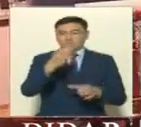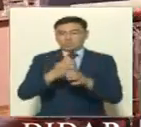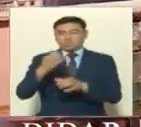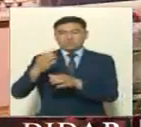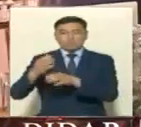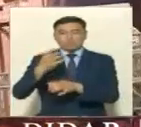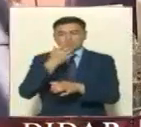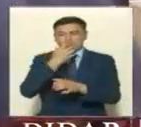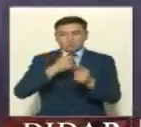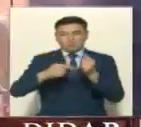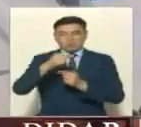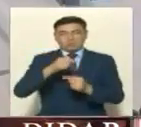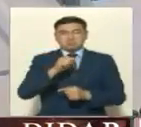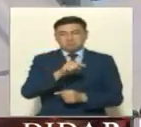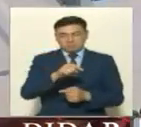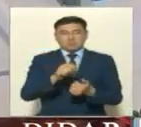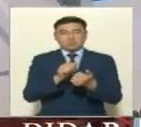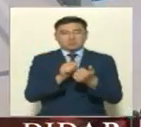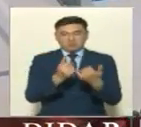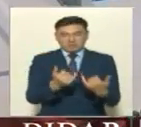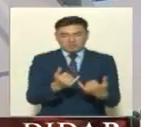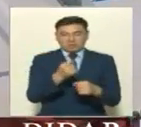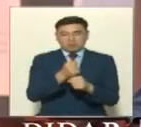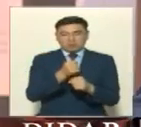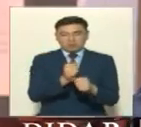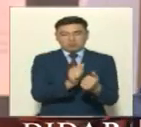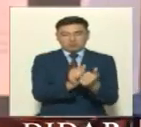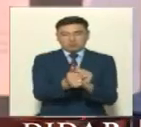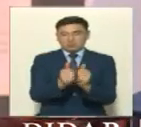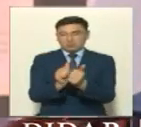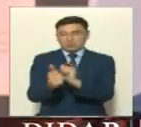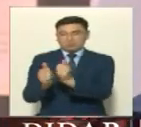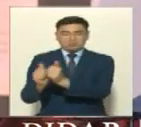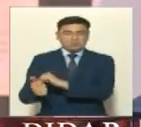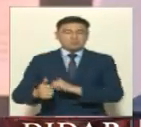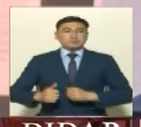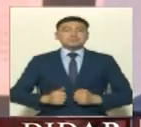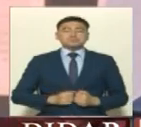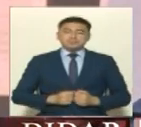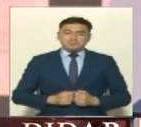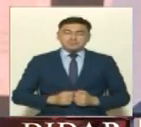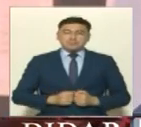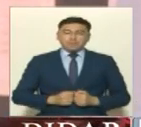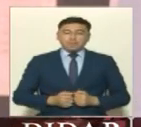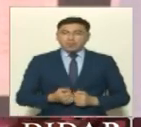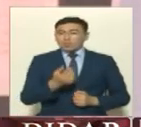настоящее время ведутся ремонтные работы по их замене, отмечают специалисты. В этом месте у нас строится еще